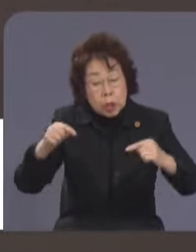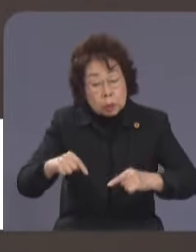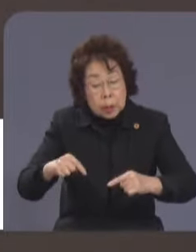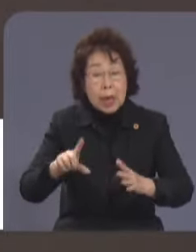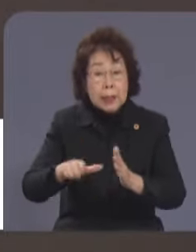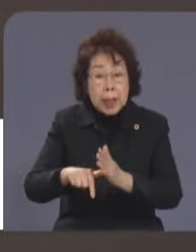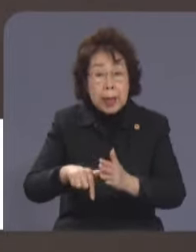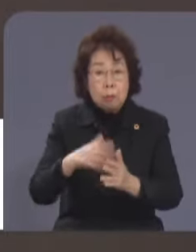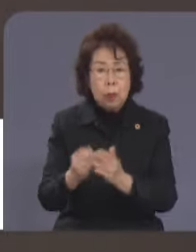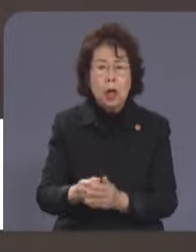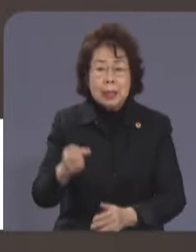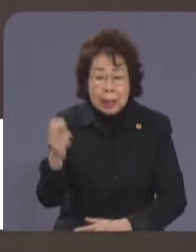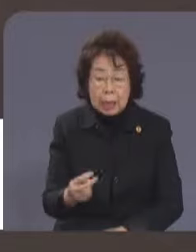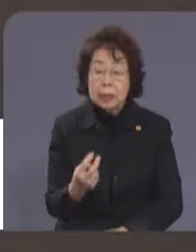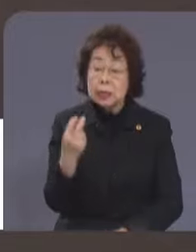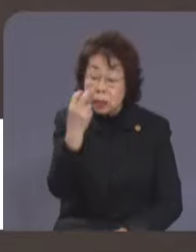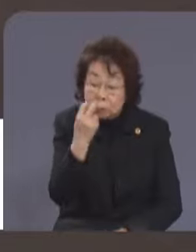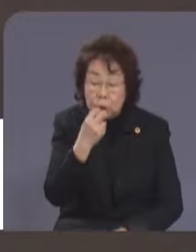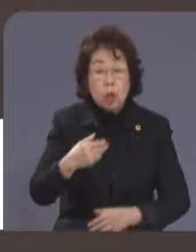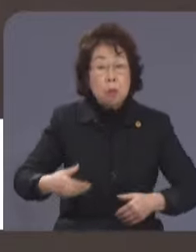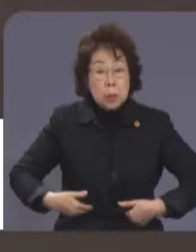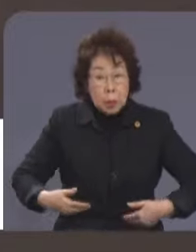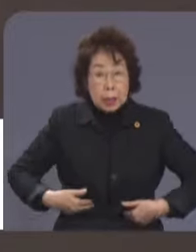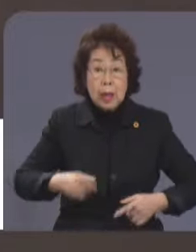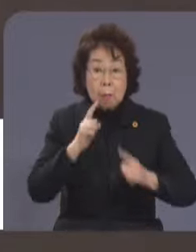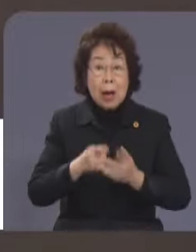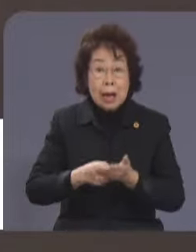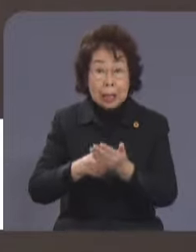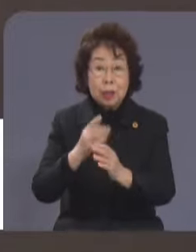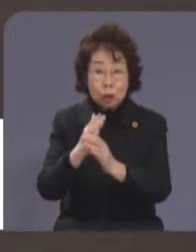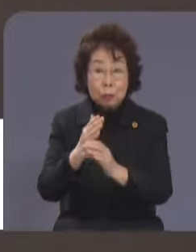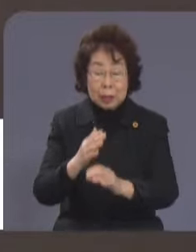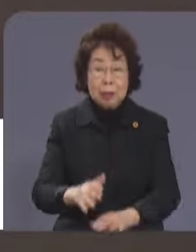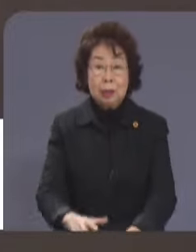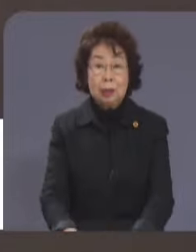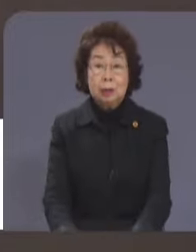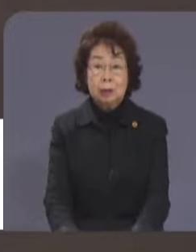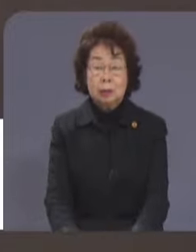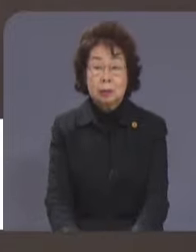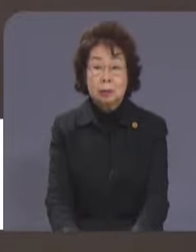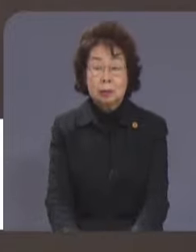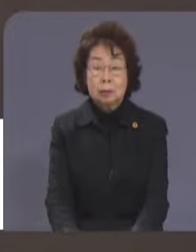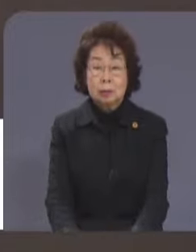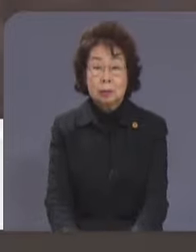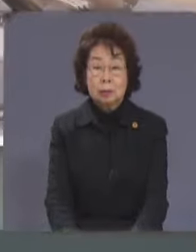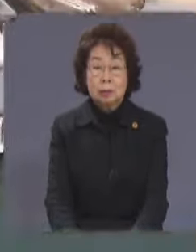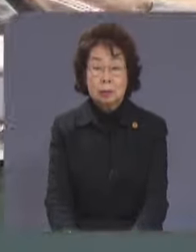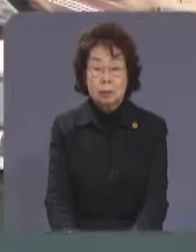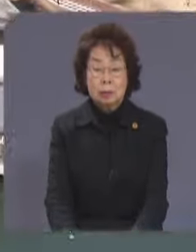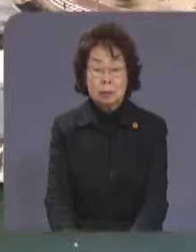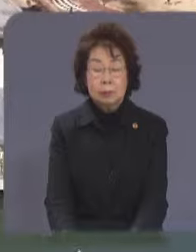대한 전반적인 재검토가 필요하다는 목소리가 큽니다. 이어서 공웅조 기자입니다.